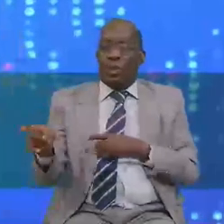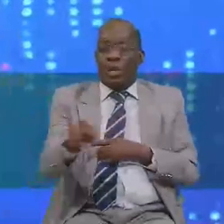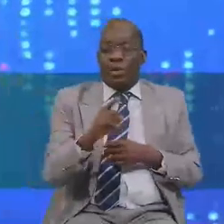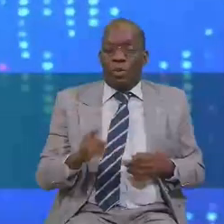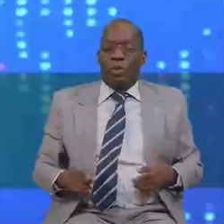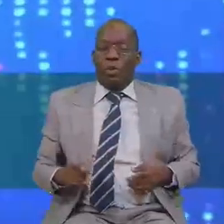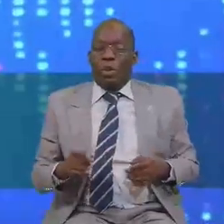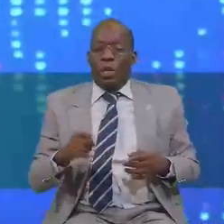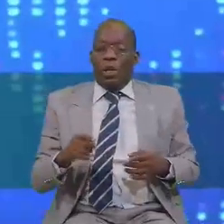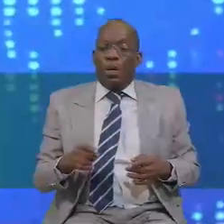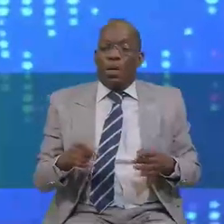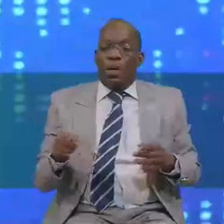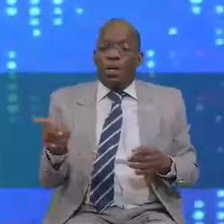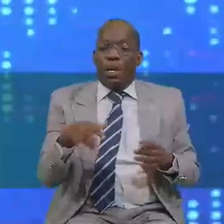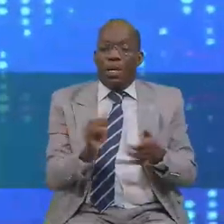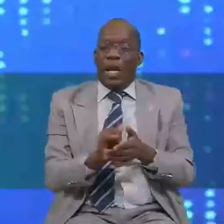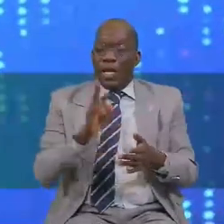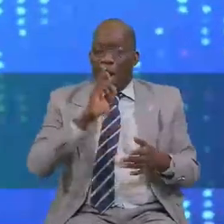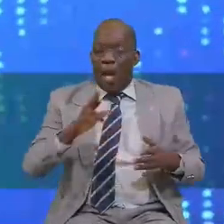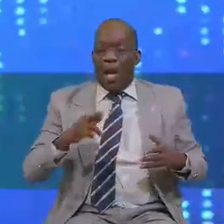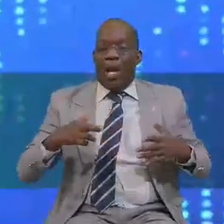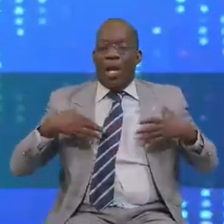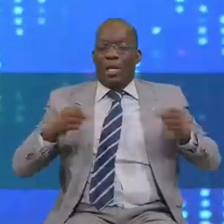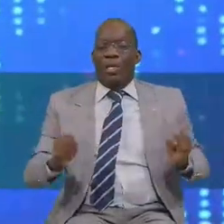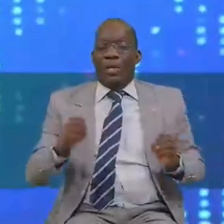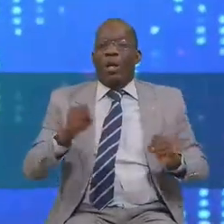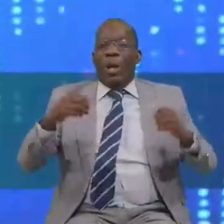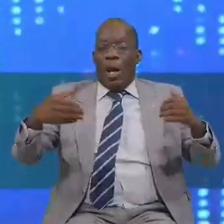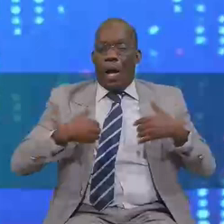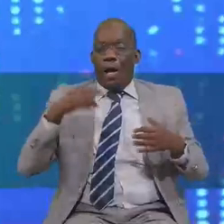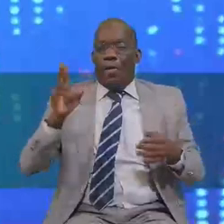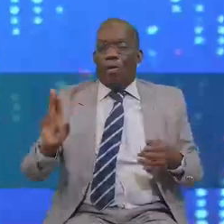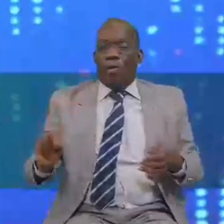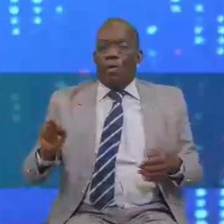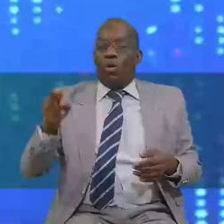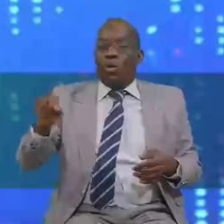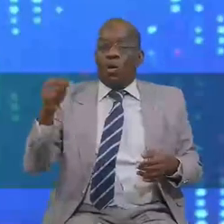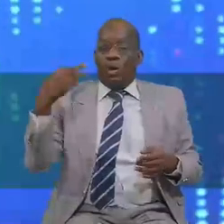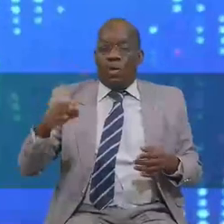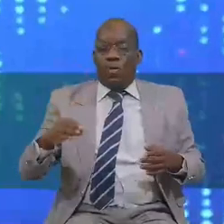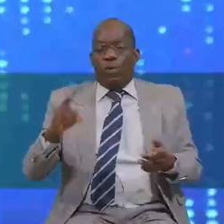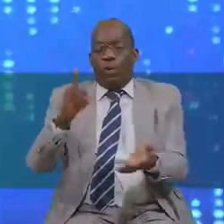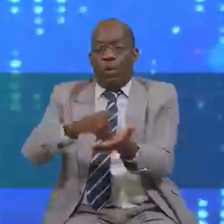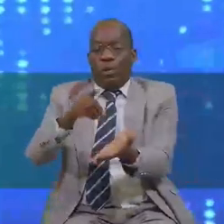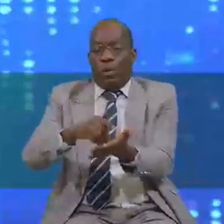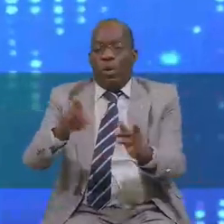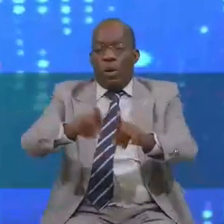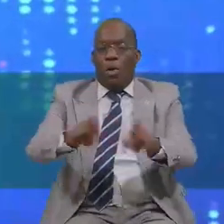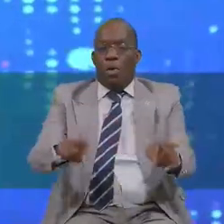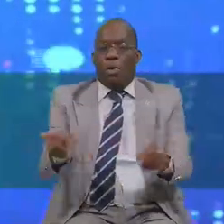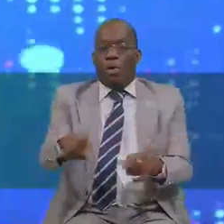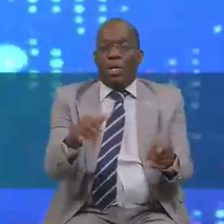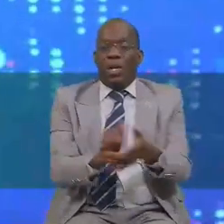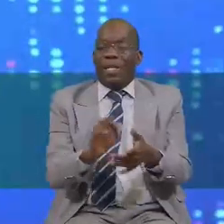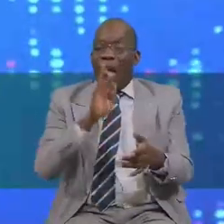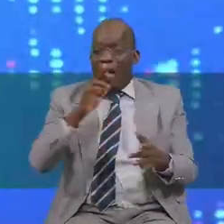Ce que Jésus ayant entendu, il a dit, ce ne sont pas ceux qui se portent bien, qui ont besoin de médecins, mais les malades. Je